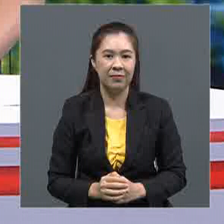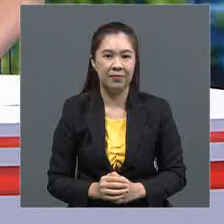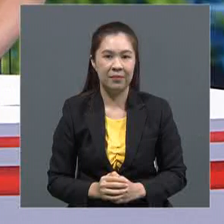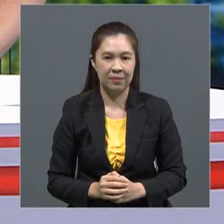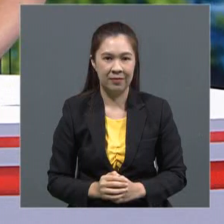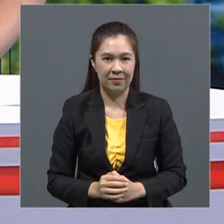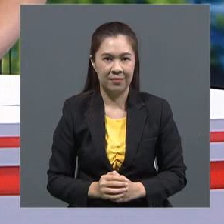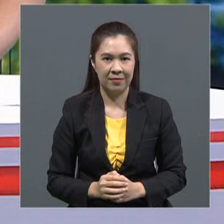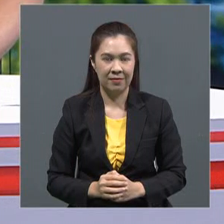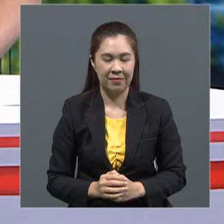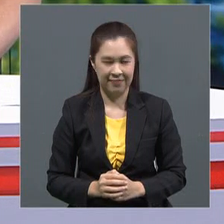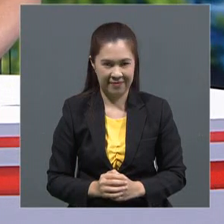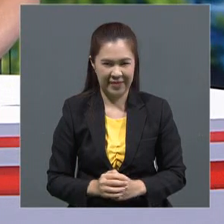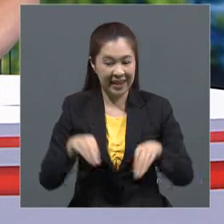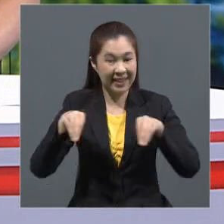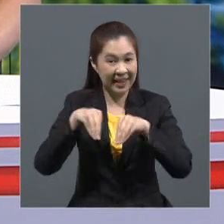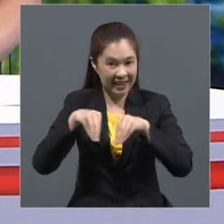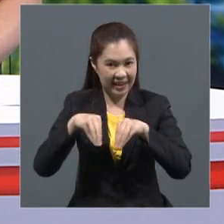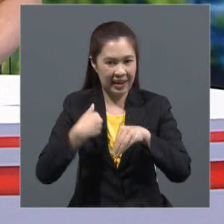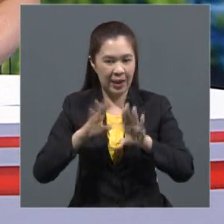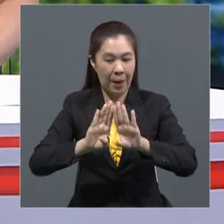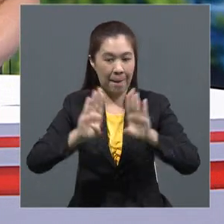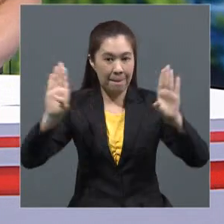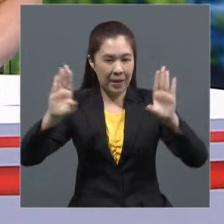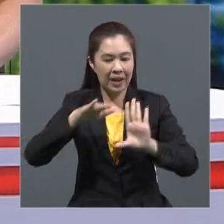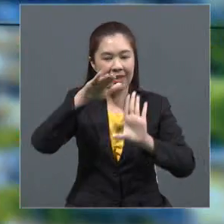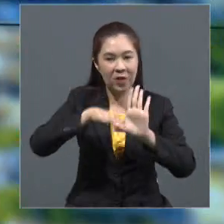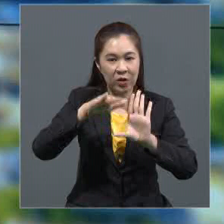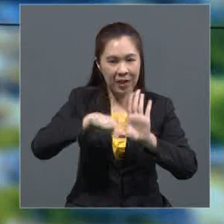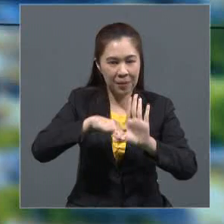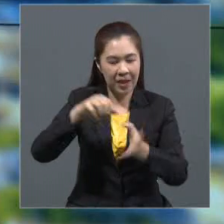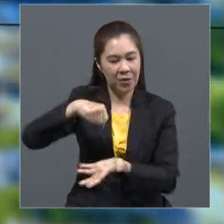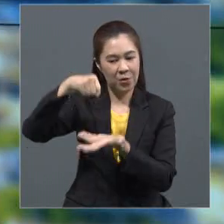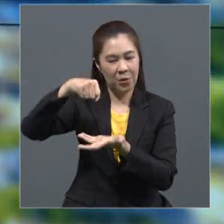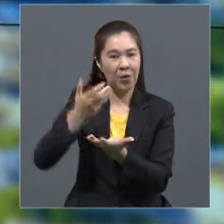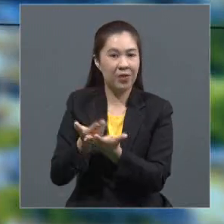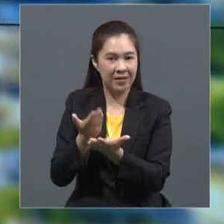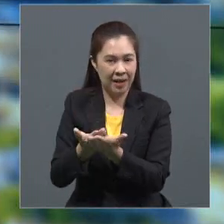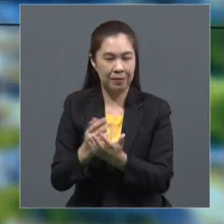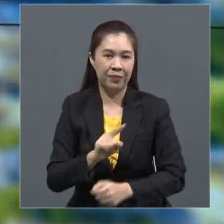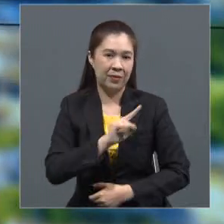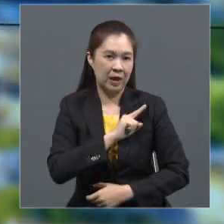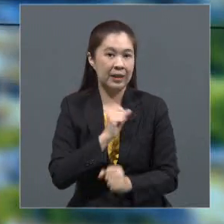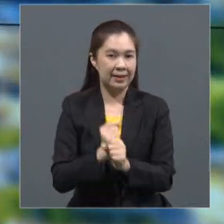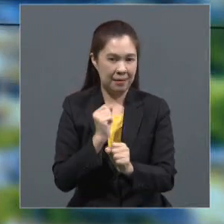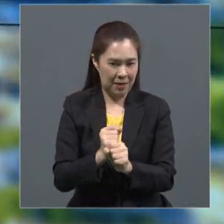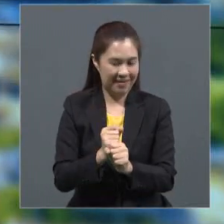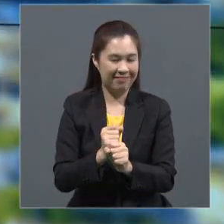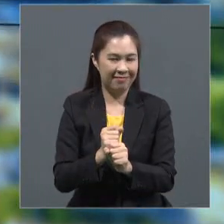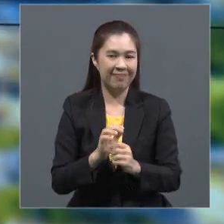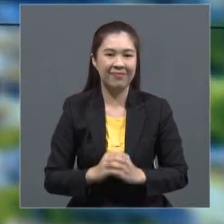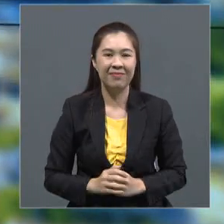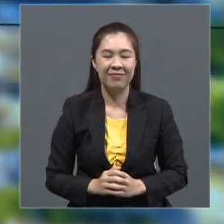นับถหลังอีกไม่กี่วันนะครับจะได้เปิดลงทะเบียนโครงการ Digital walletกันแล้วนะครับแต่อีกภารกิจสำคัญที่ต้องทำควบคู่กัน